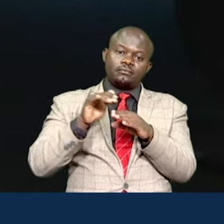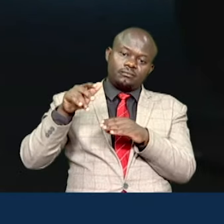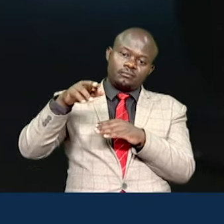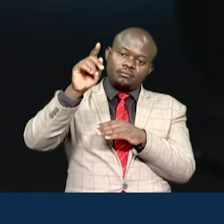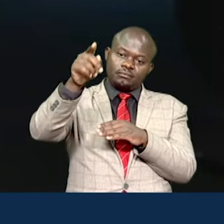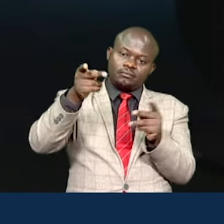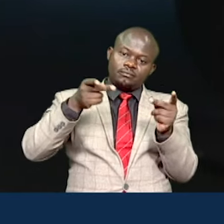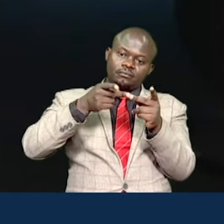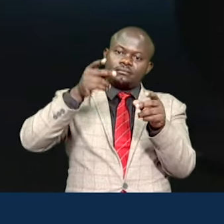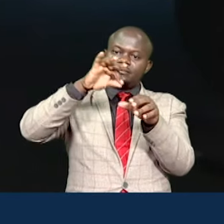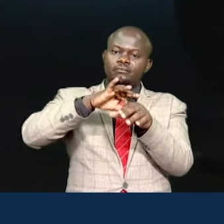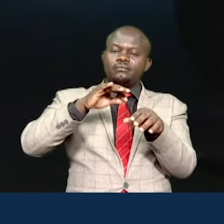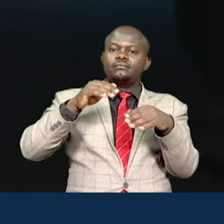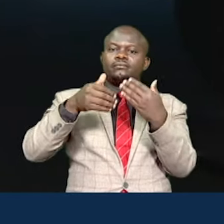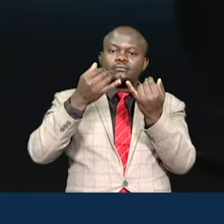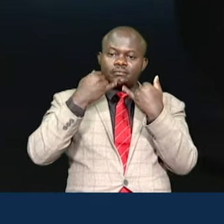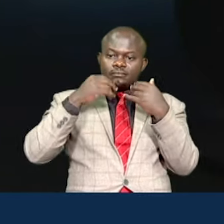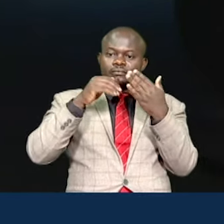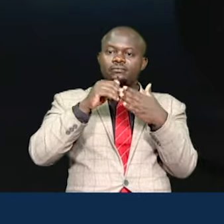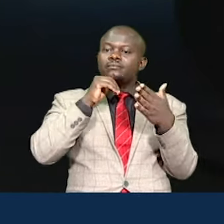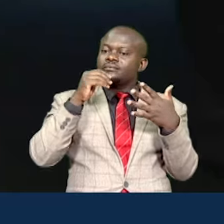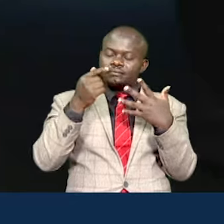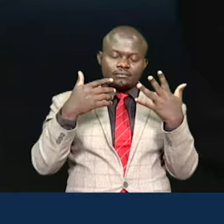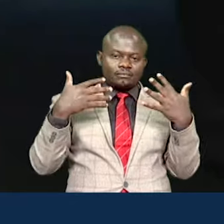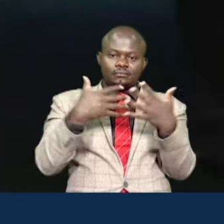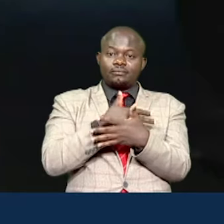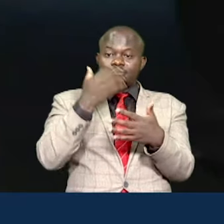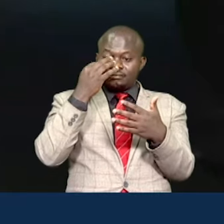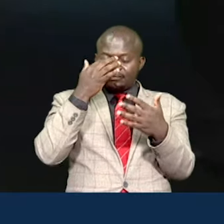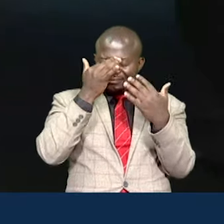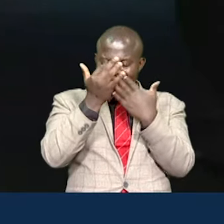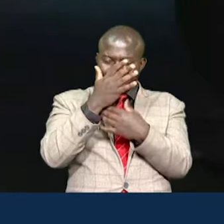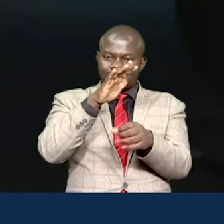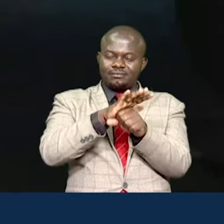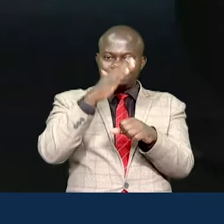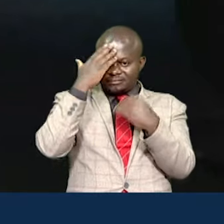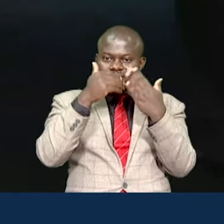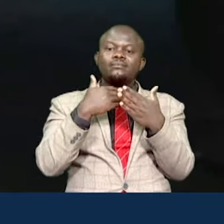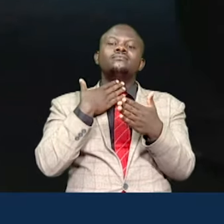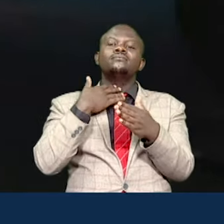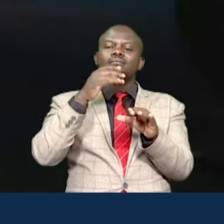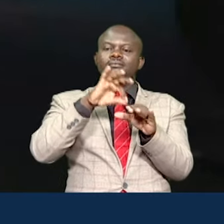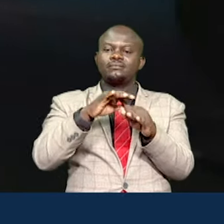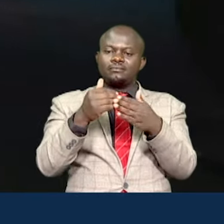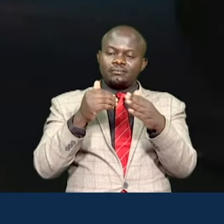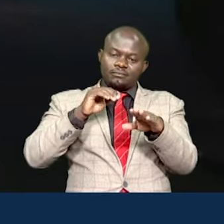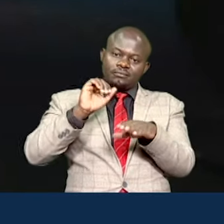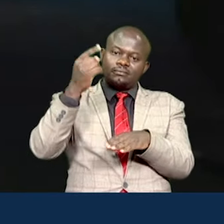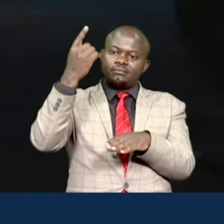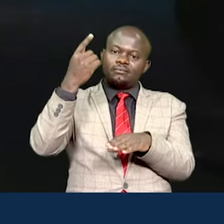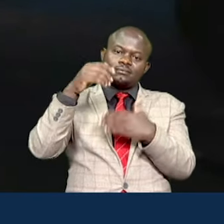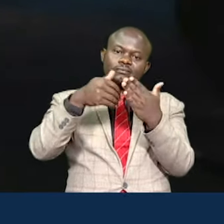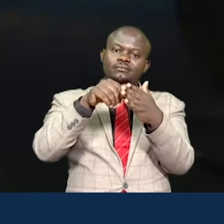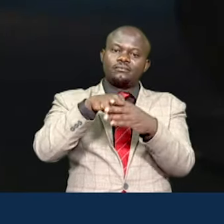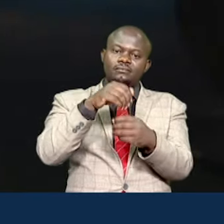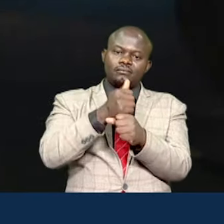byaho bari butorere batubwira ko ntacyo bikanga nubwo hari mu gicuku cyane kuko bashakaga gutora hakirikare bakajya mu